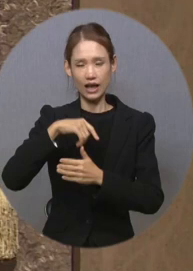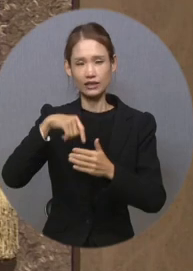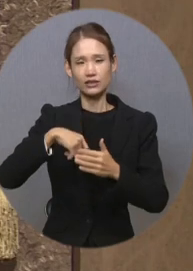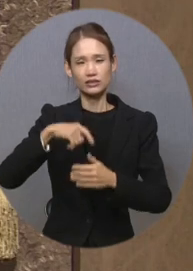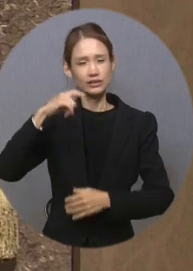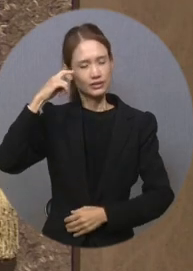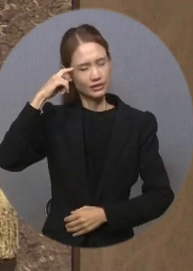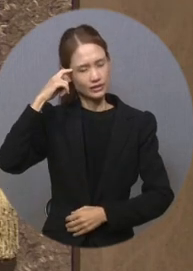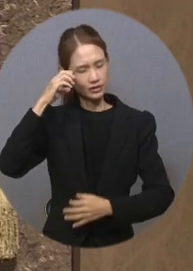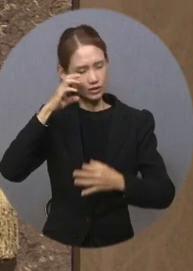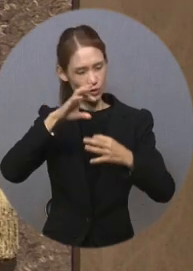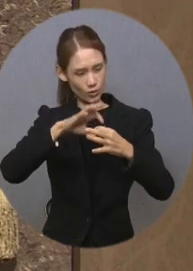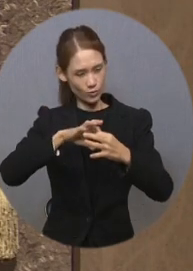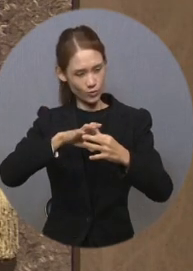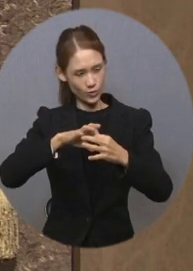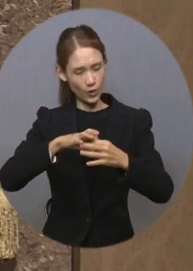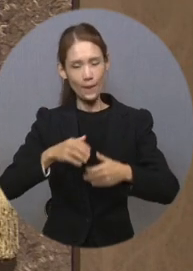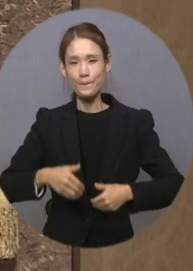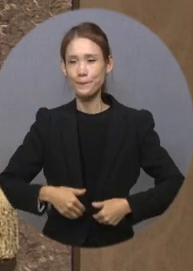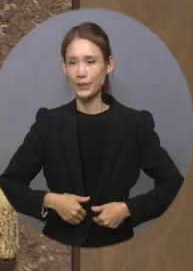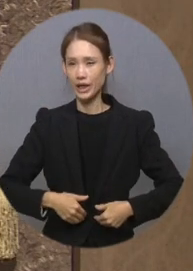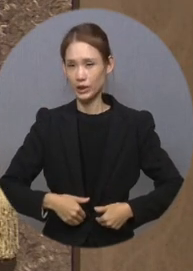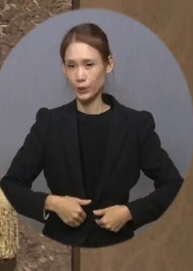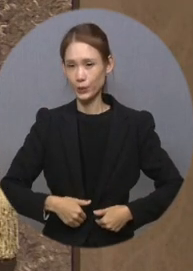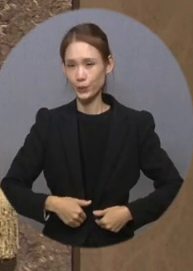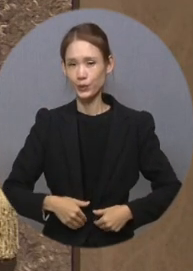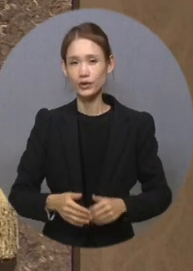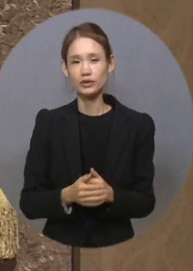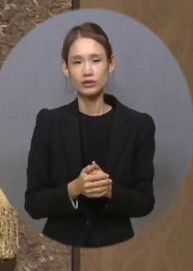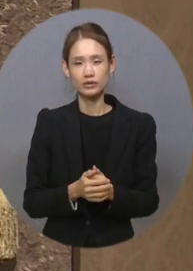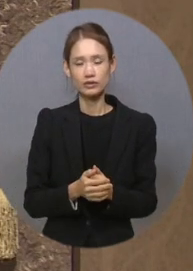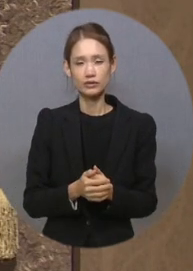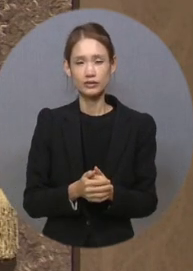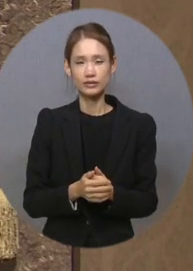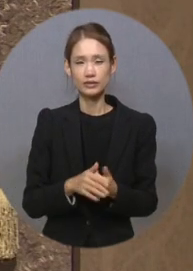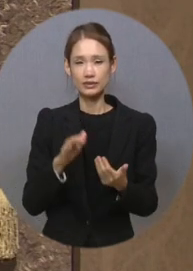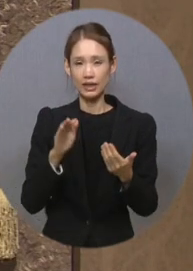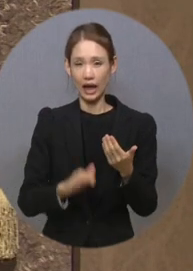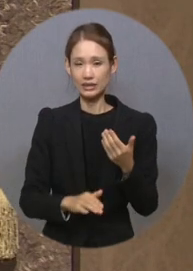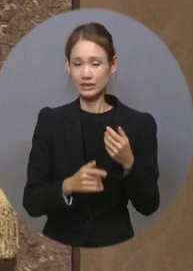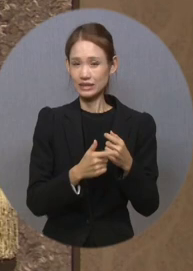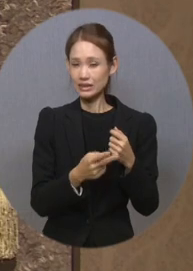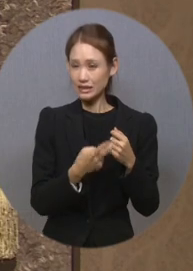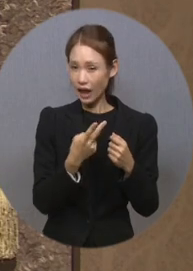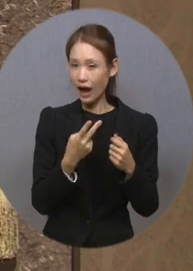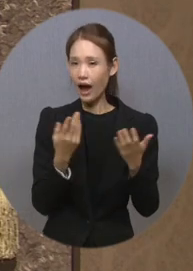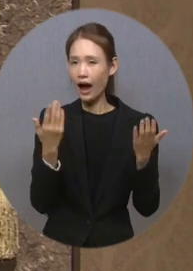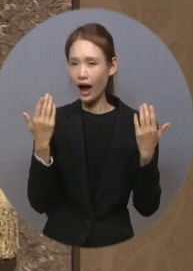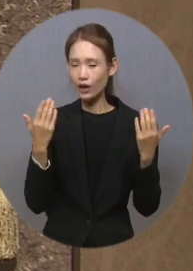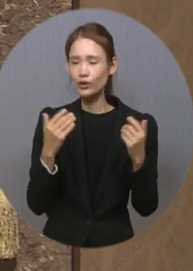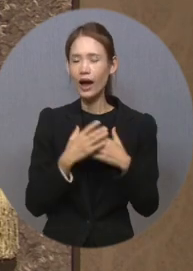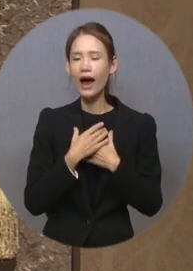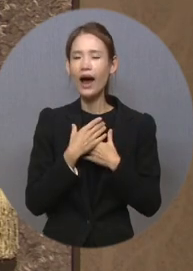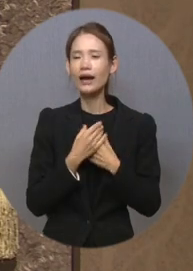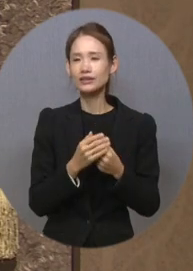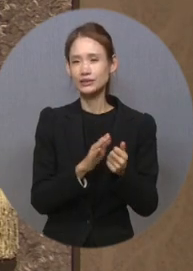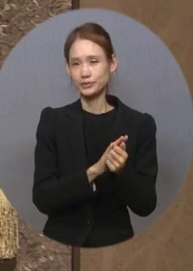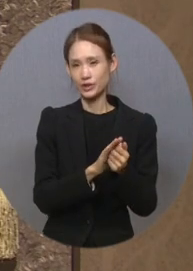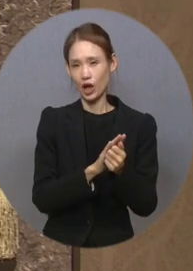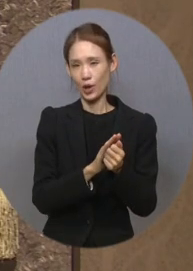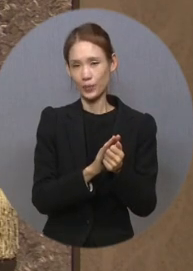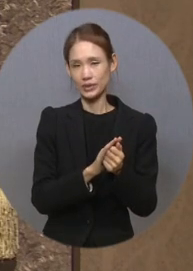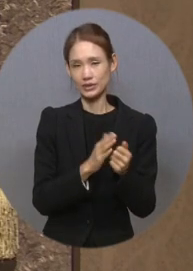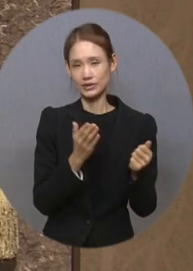네. 그래서 우선 우리 저학년들은 그 등하교 안심 서비스 이걸 시가